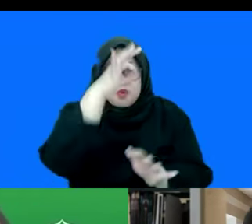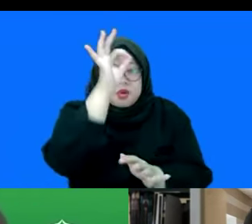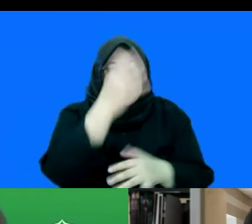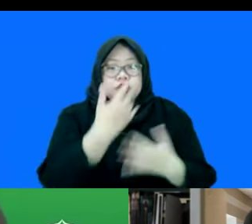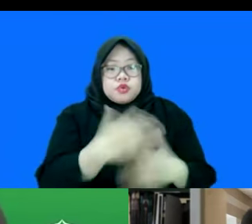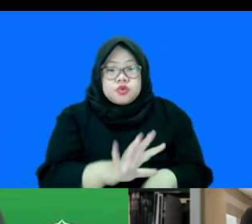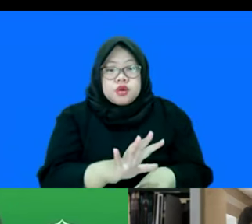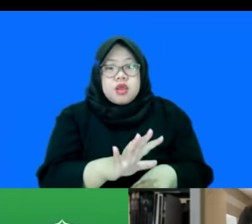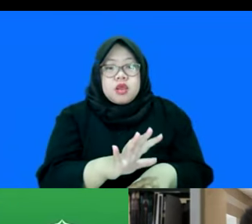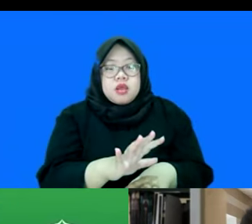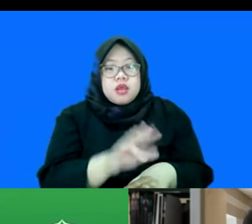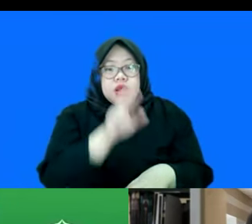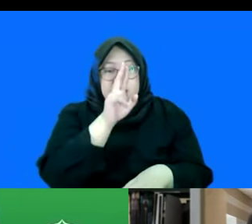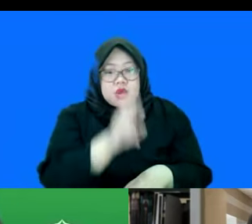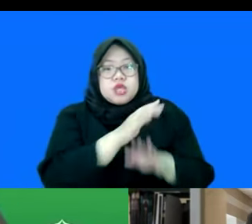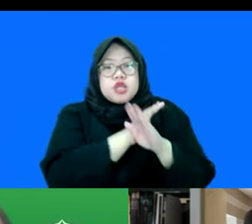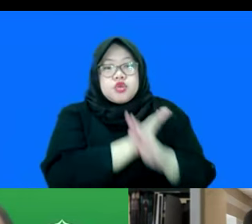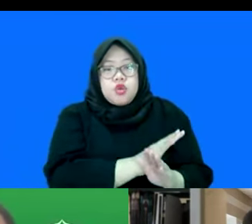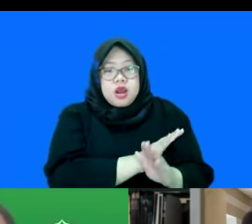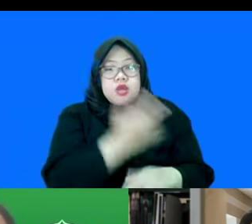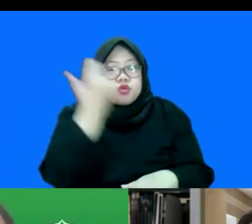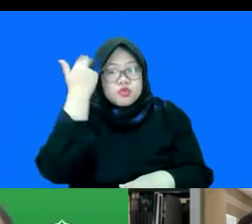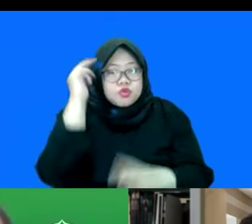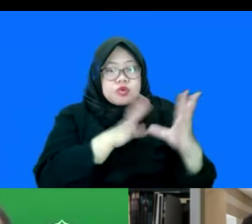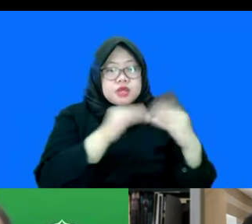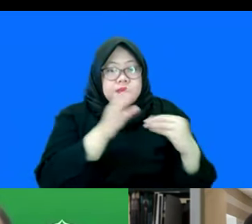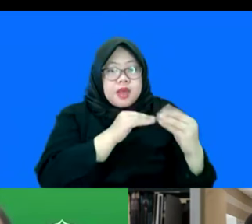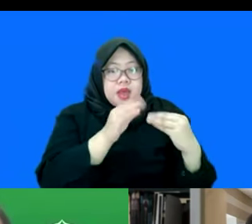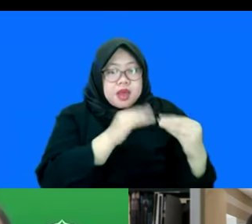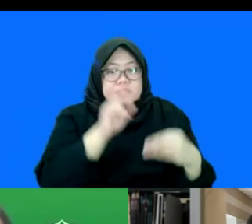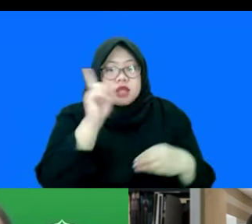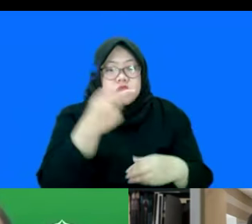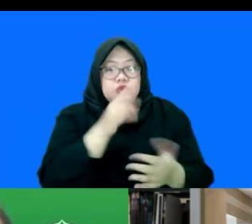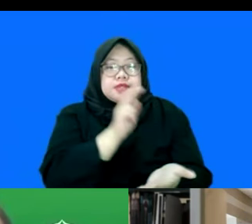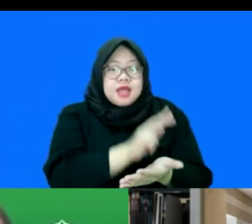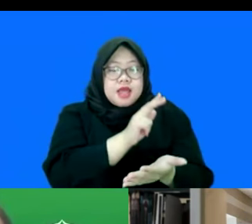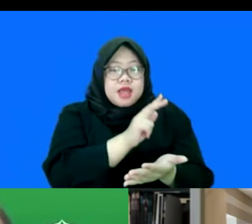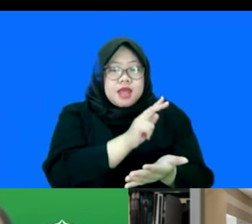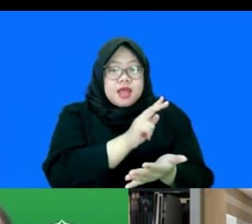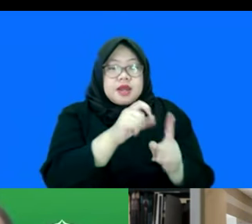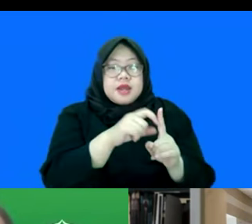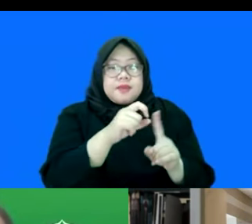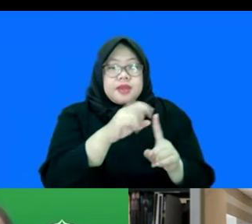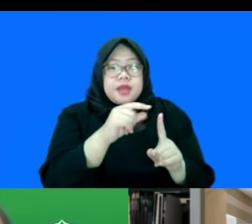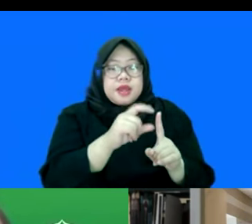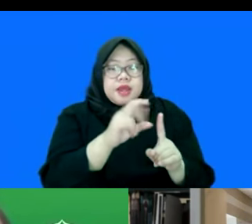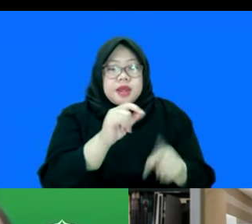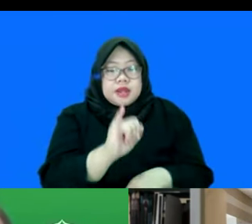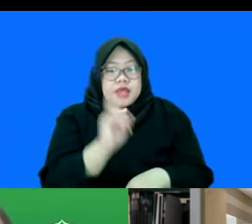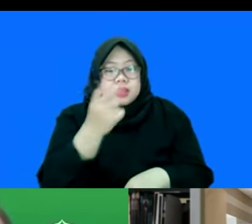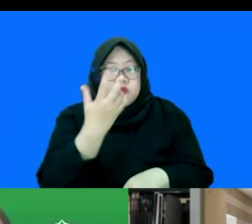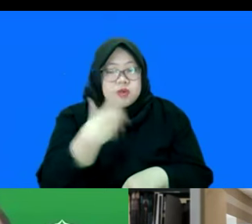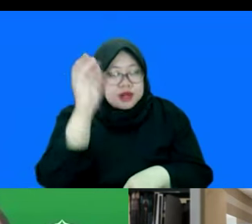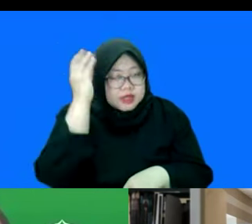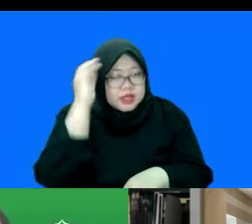tolak untuk dibahas, apalagi disahkan oleh DPR RI maupun pemerintah, karena secara